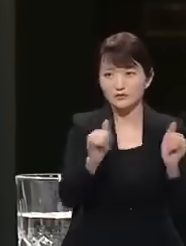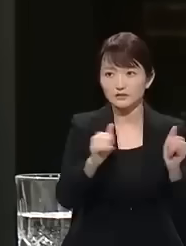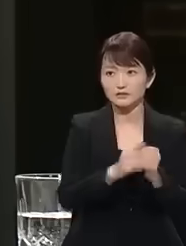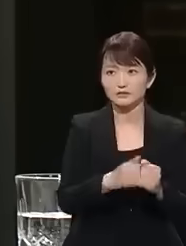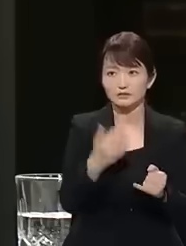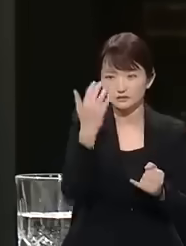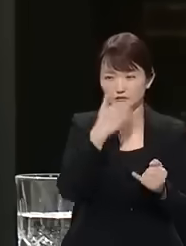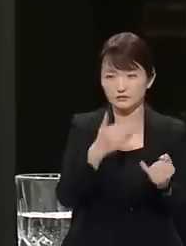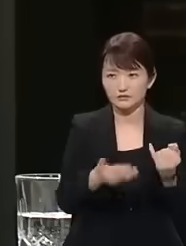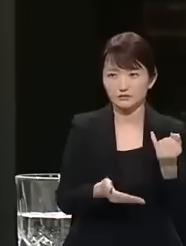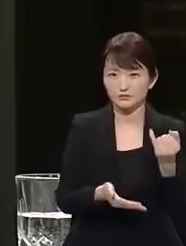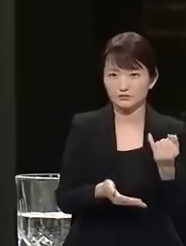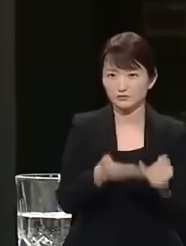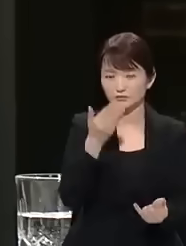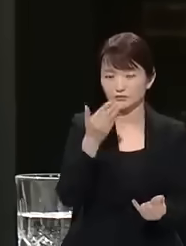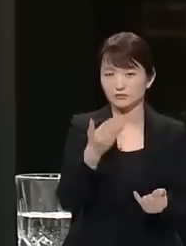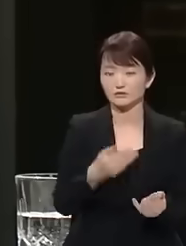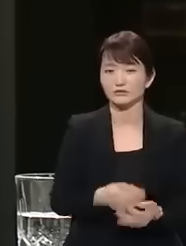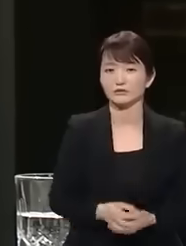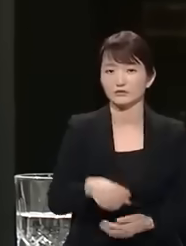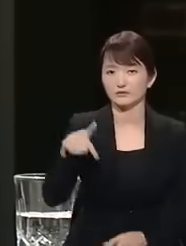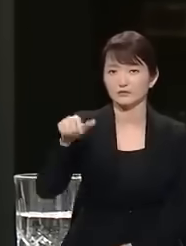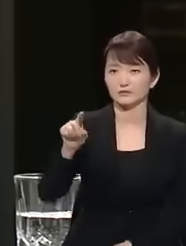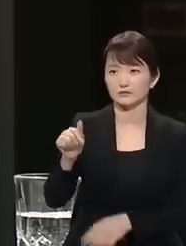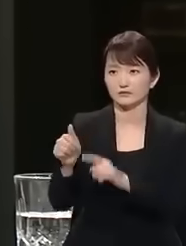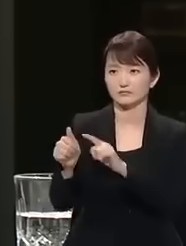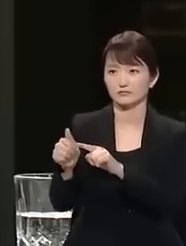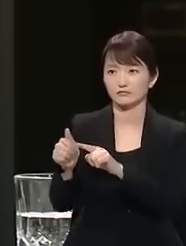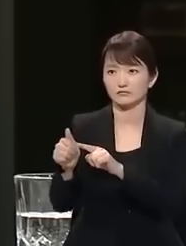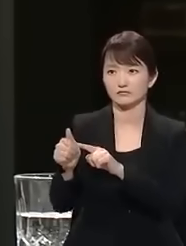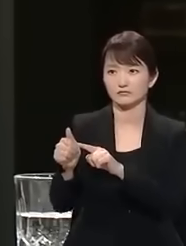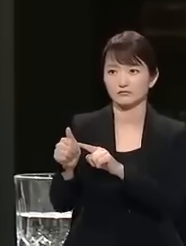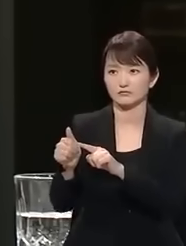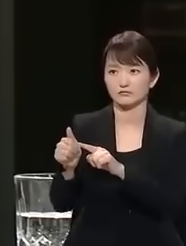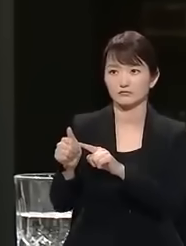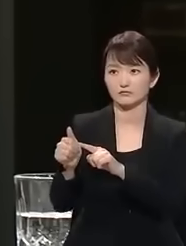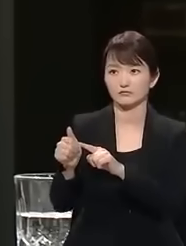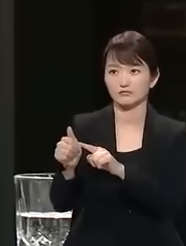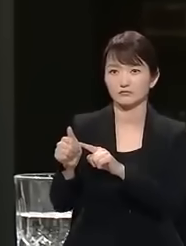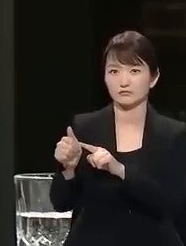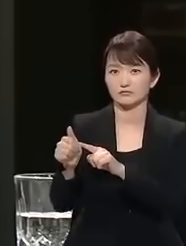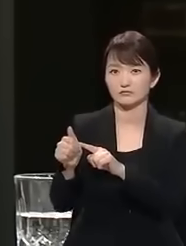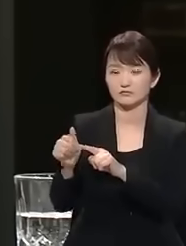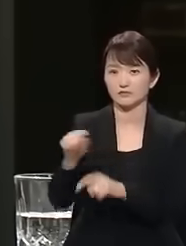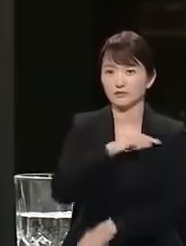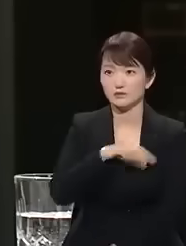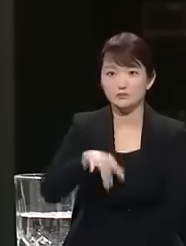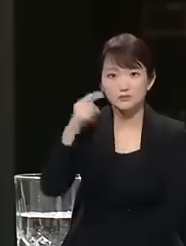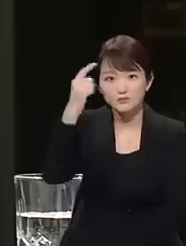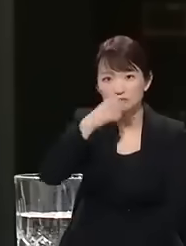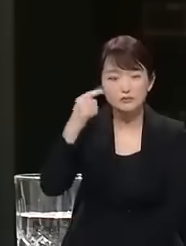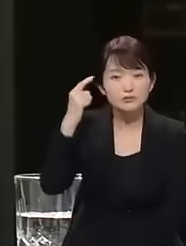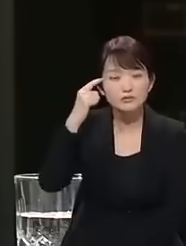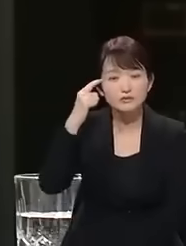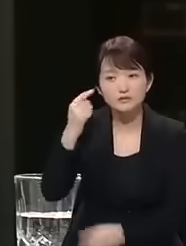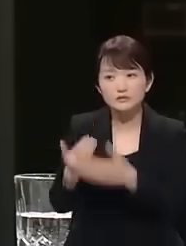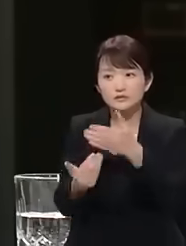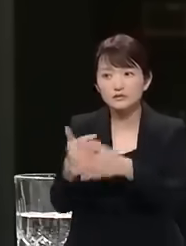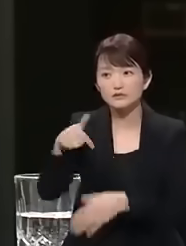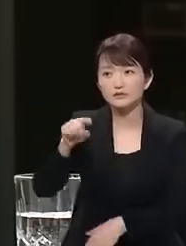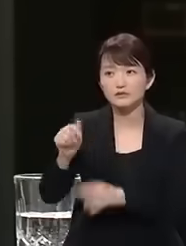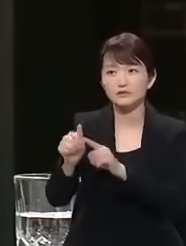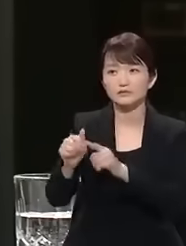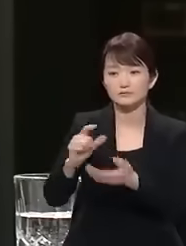성추행을 했다 이런 보도가 나왔거든요. 자, 강형욱 씨 맨 먼저 생각나는 얼굴은 강형욱 씨잖아요. 강형욱 씨가